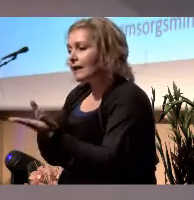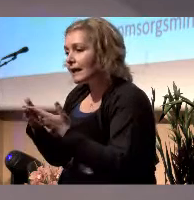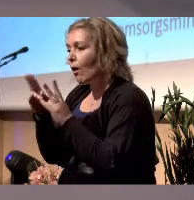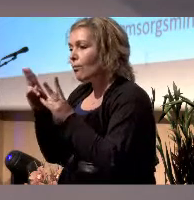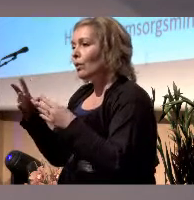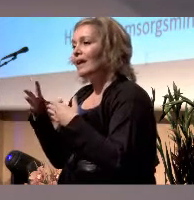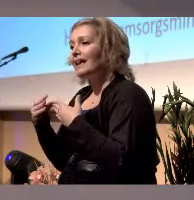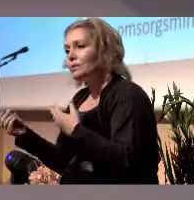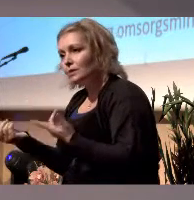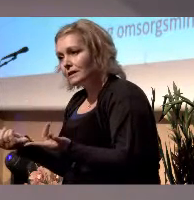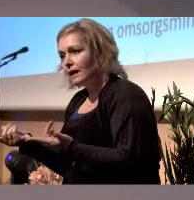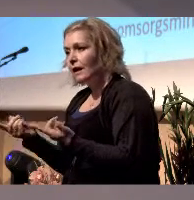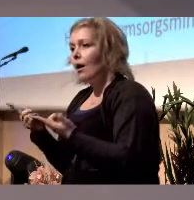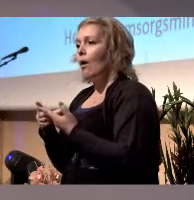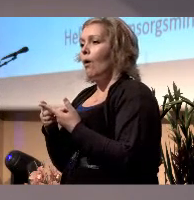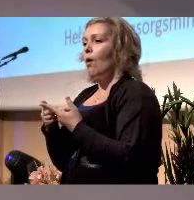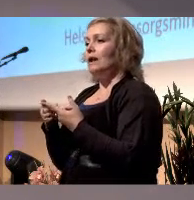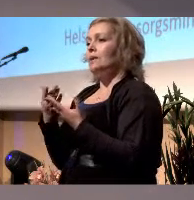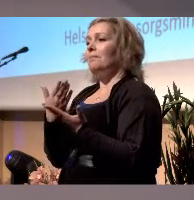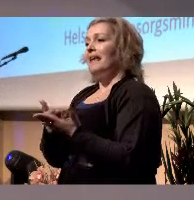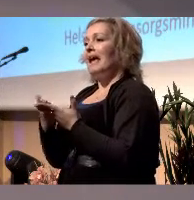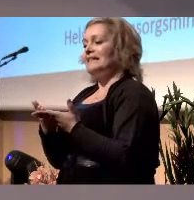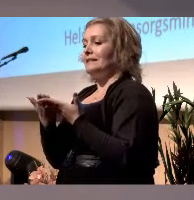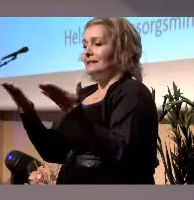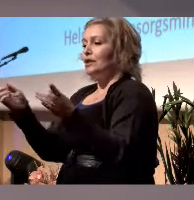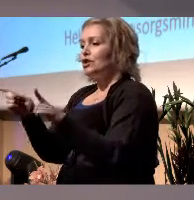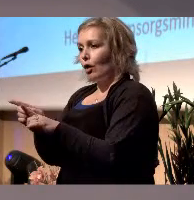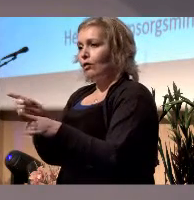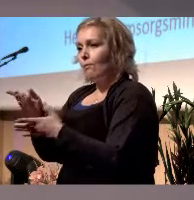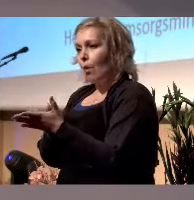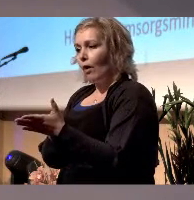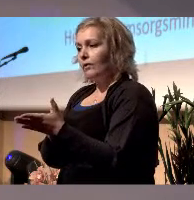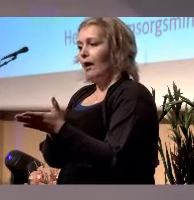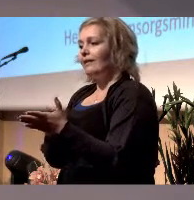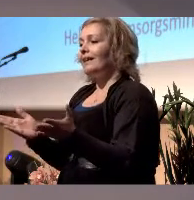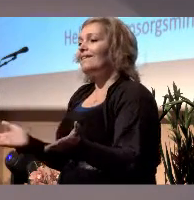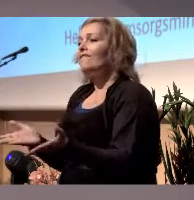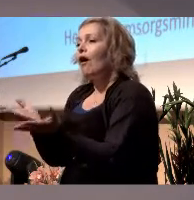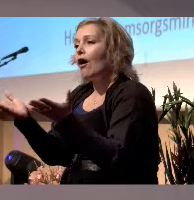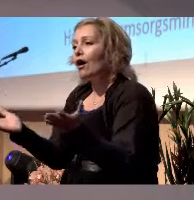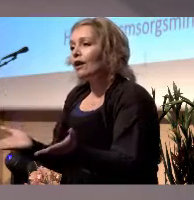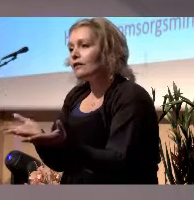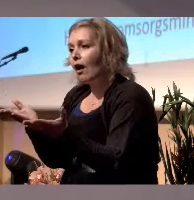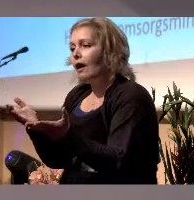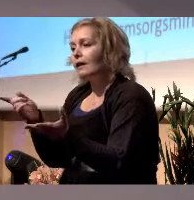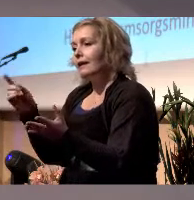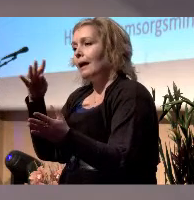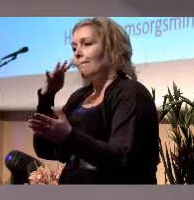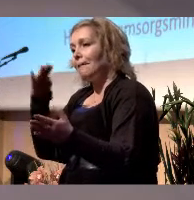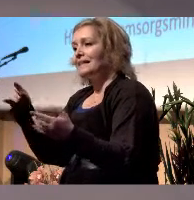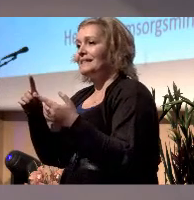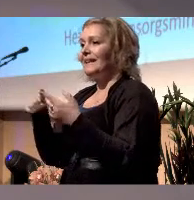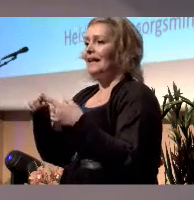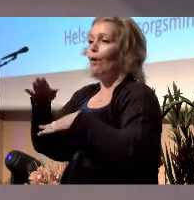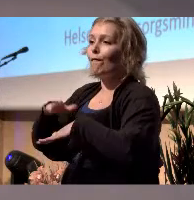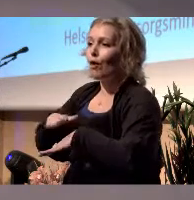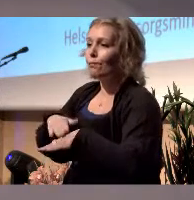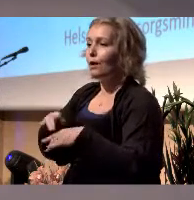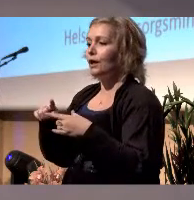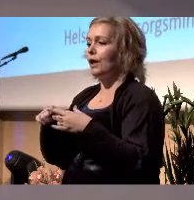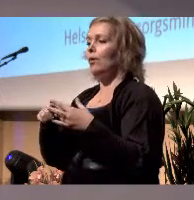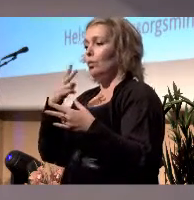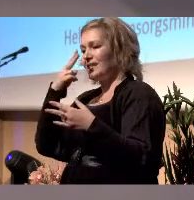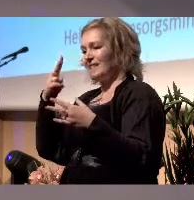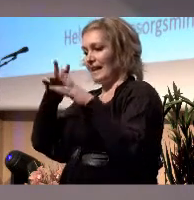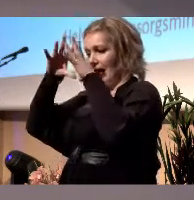av ressursene, og innrette tjenesten på en sånn måte at den ivaretar mestring og forebygging, og da må man